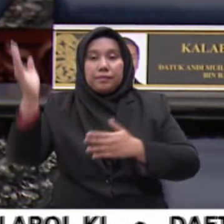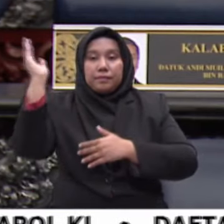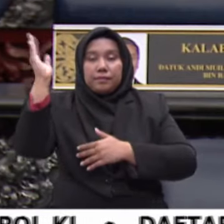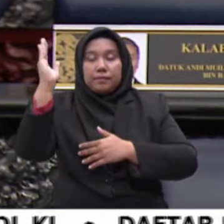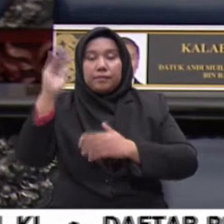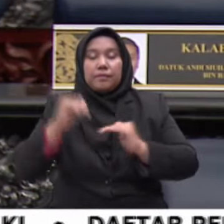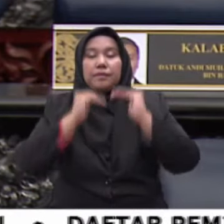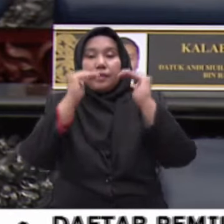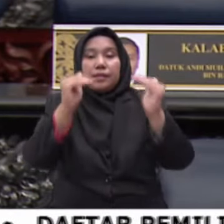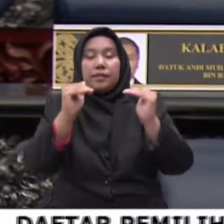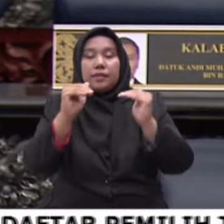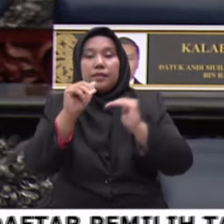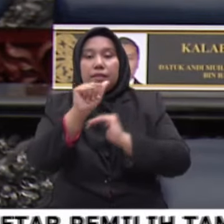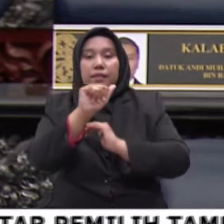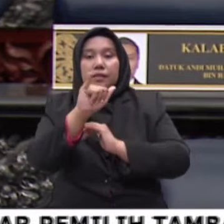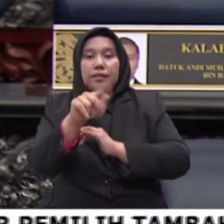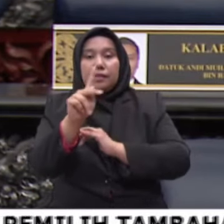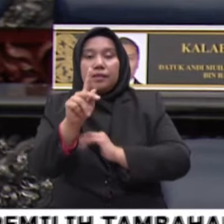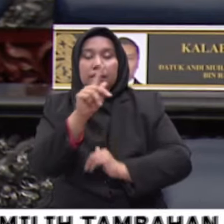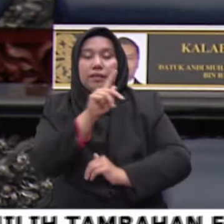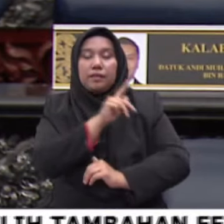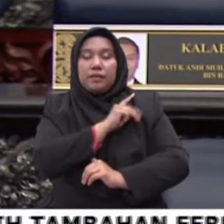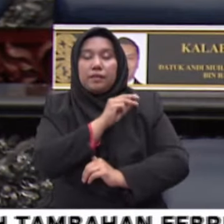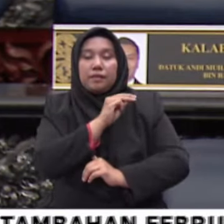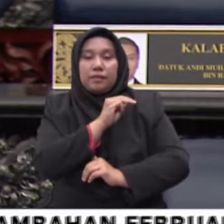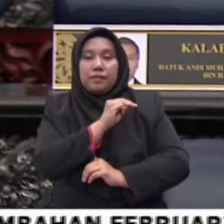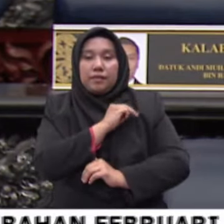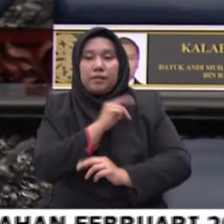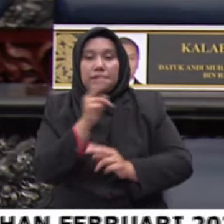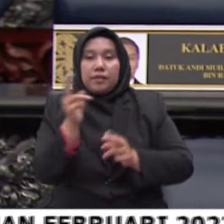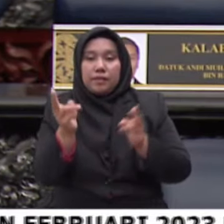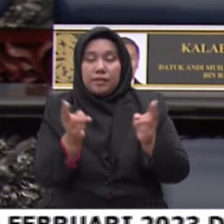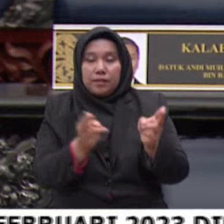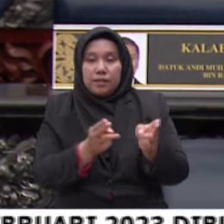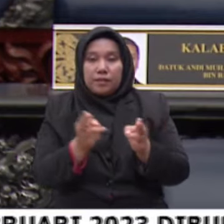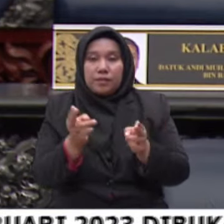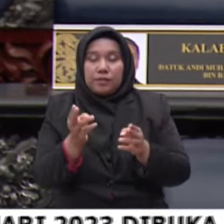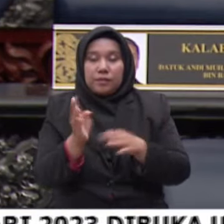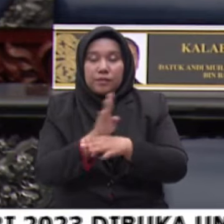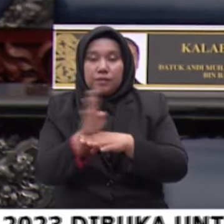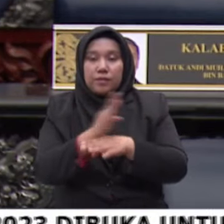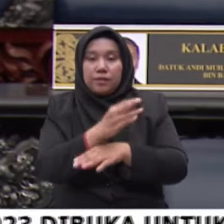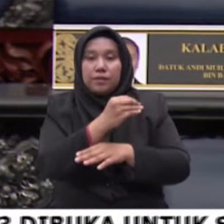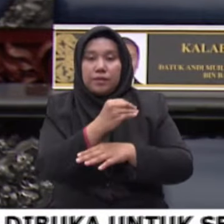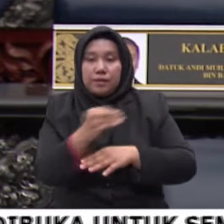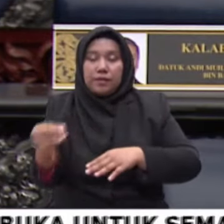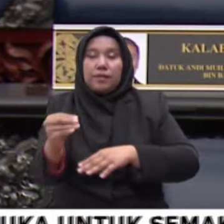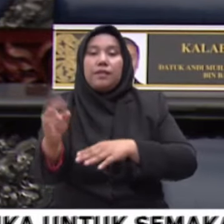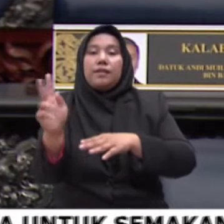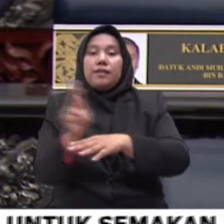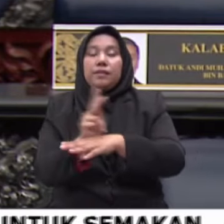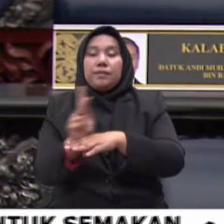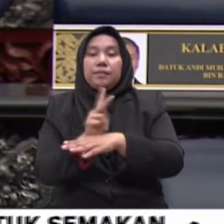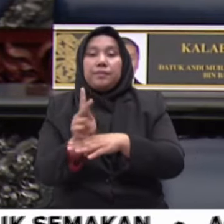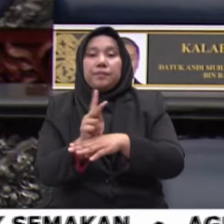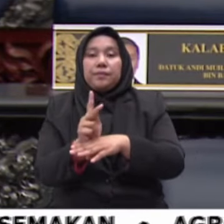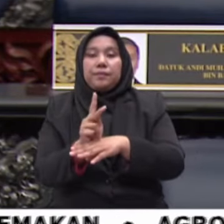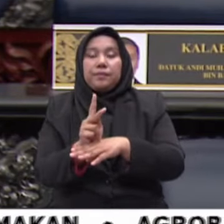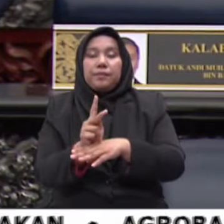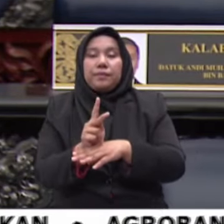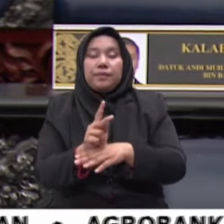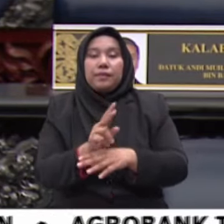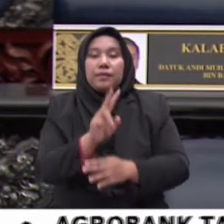jawatankuasa Kementerian Pembangunan Usahawan dan Koperasi. Datuk Pengerusi, butiran